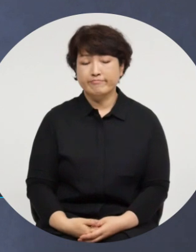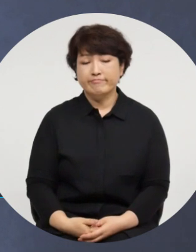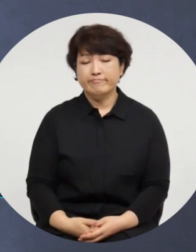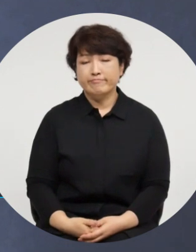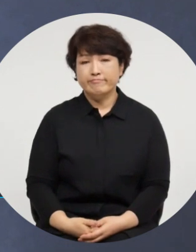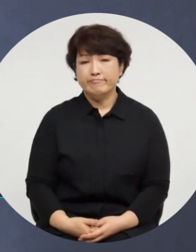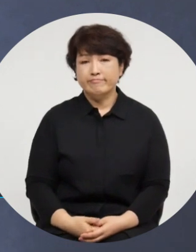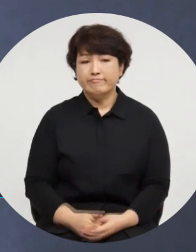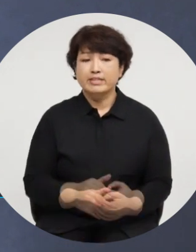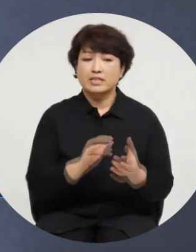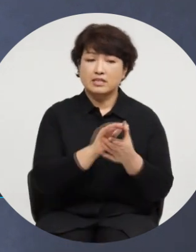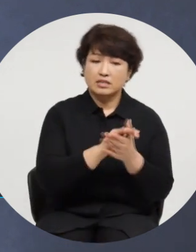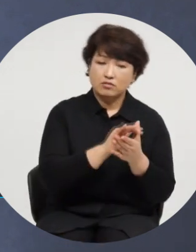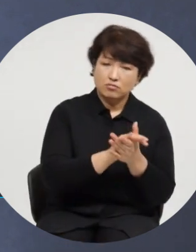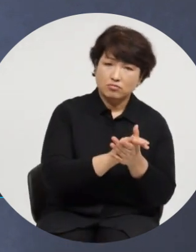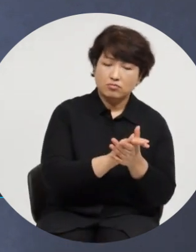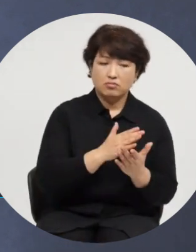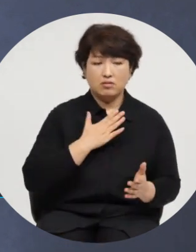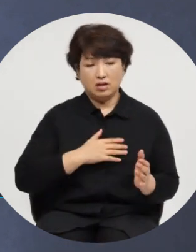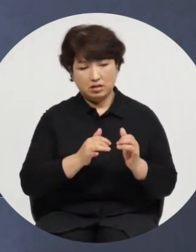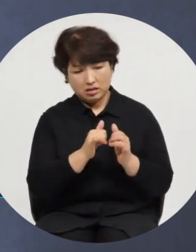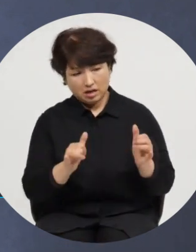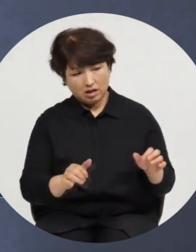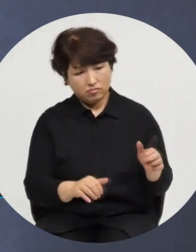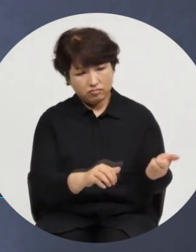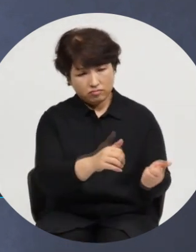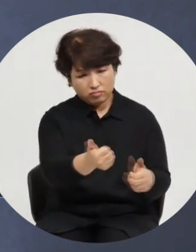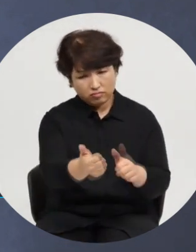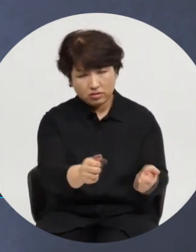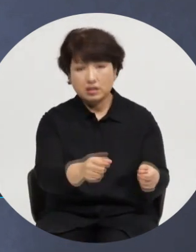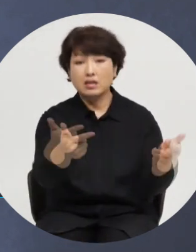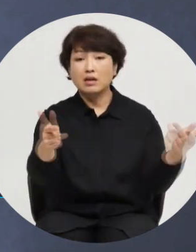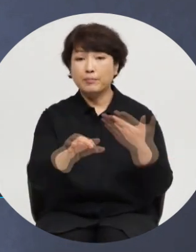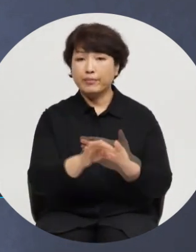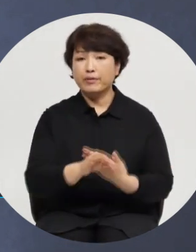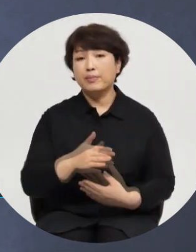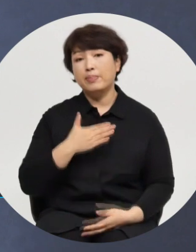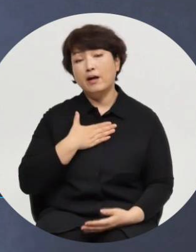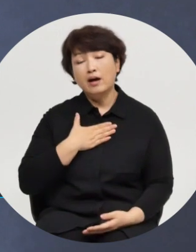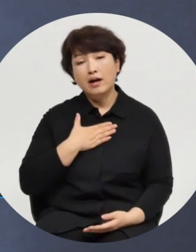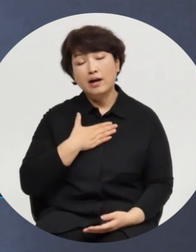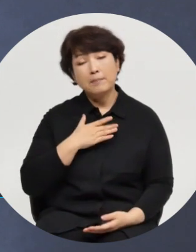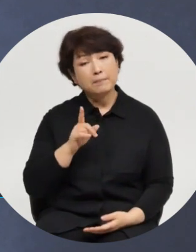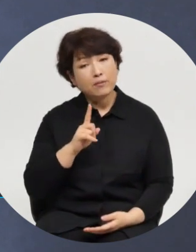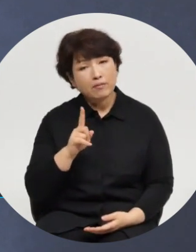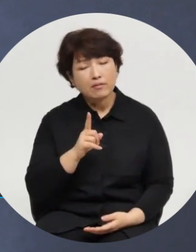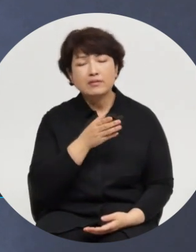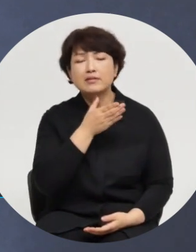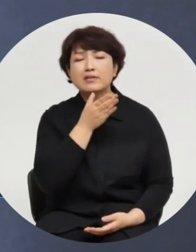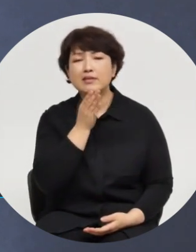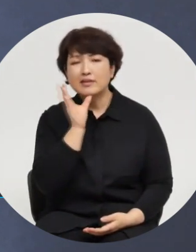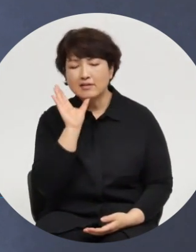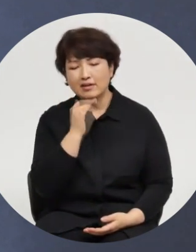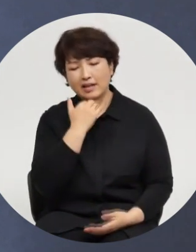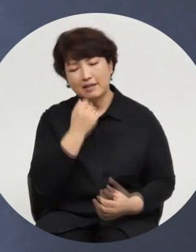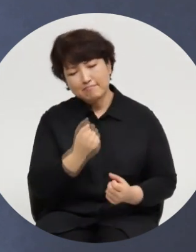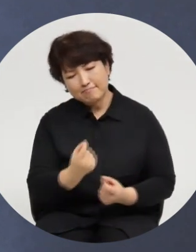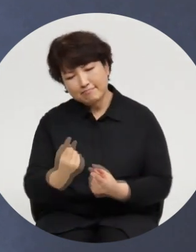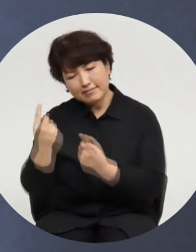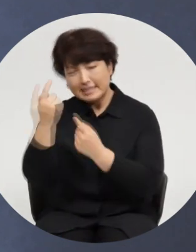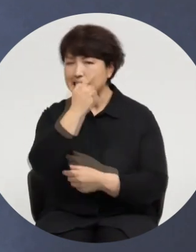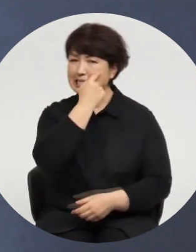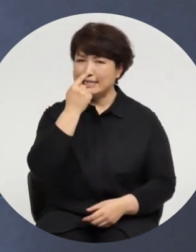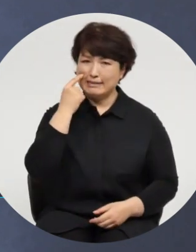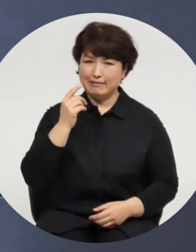내 주위에 사람이 죽는 사람이 한둘 는다는 것은 내가 뭐 했다 나이 들었다는 진 거예요